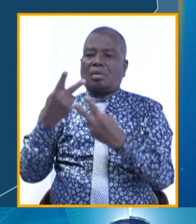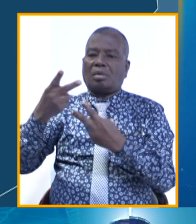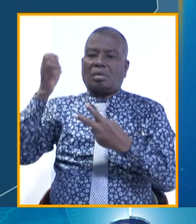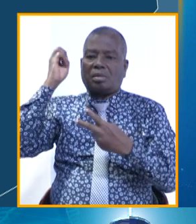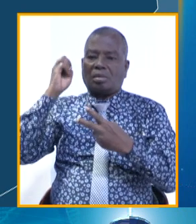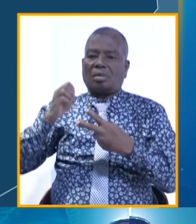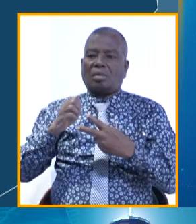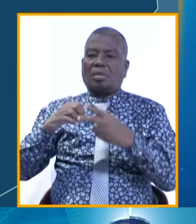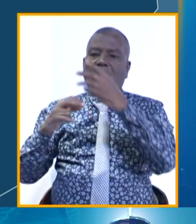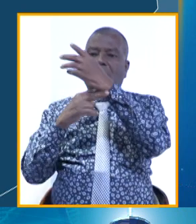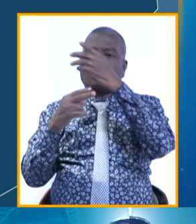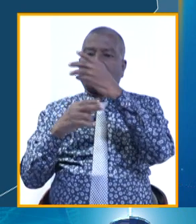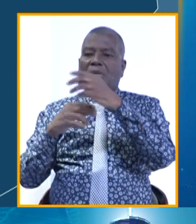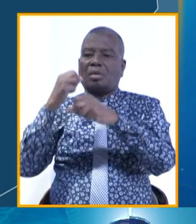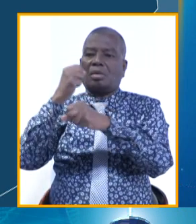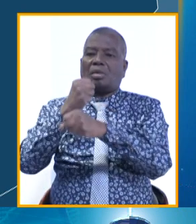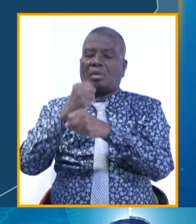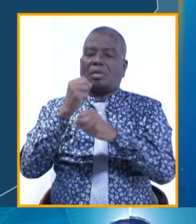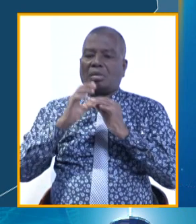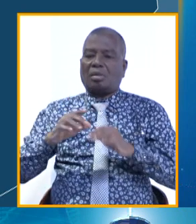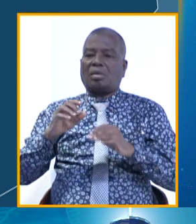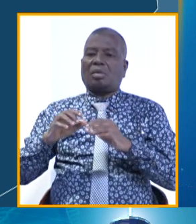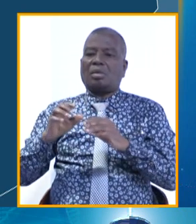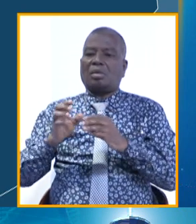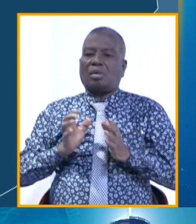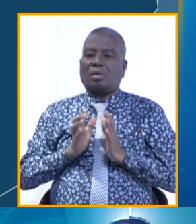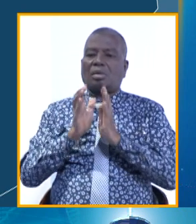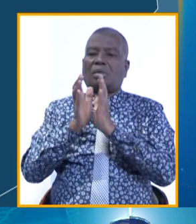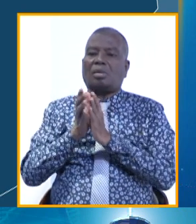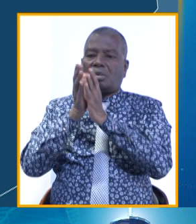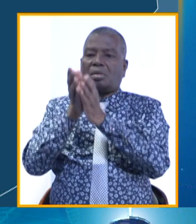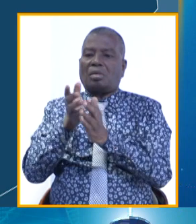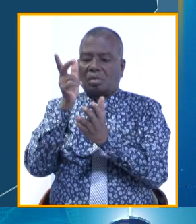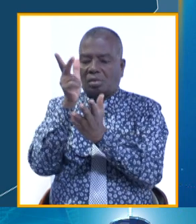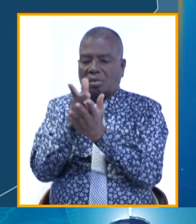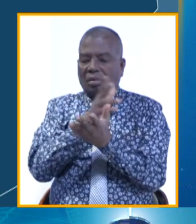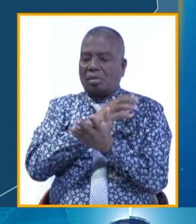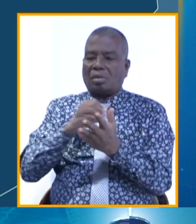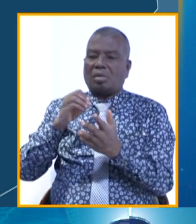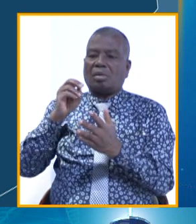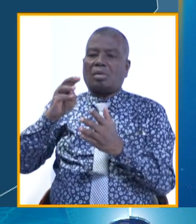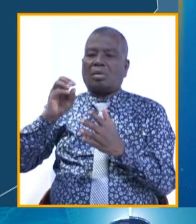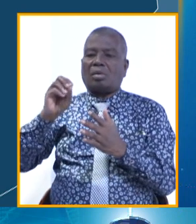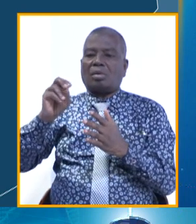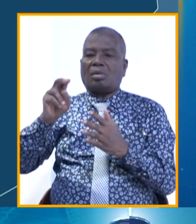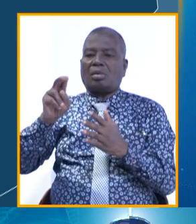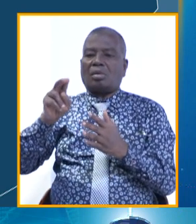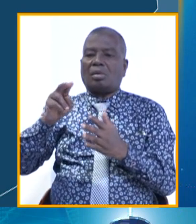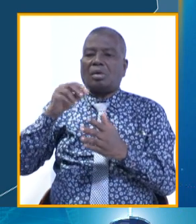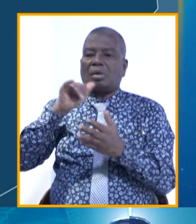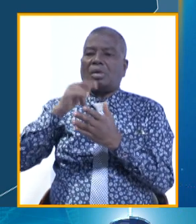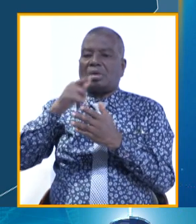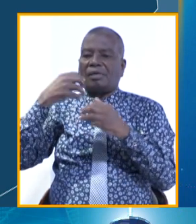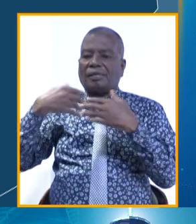le chantier du port sec de Ferkessé-Dougou. Cette infrastructure devrait être livrée dans les 24 prochains